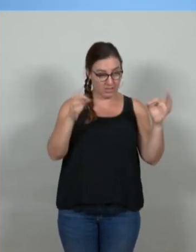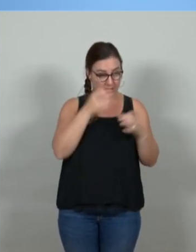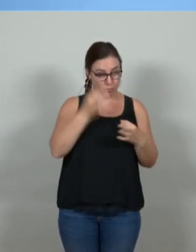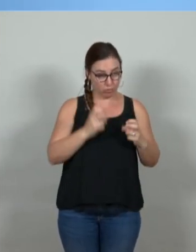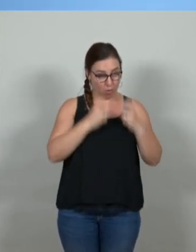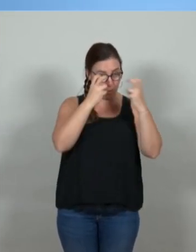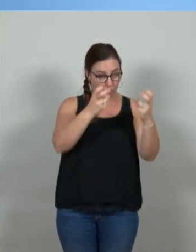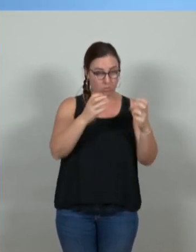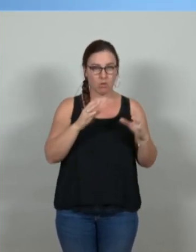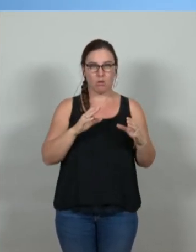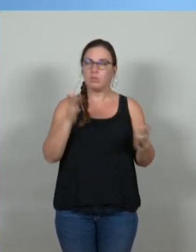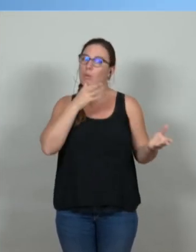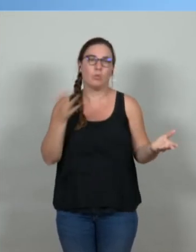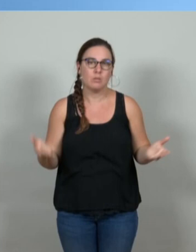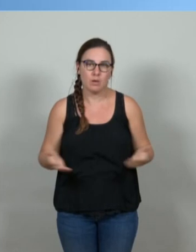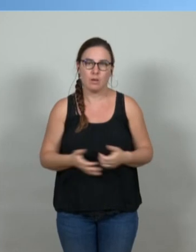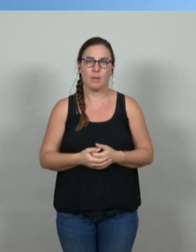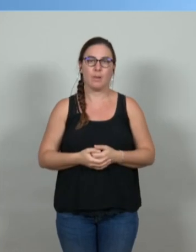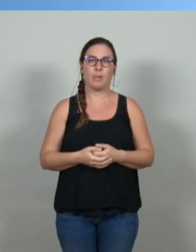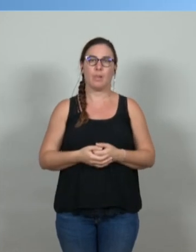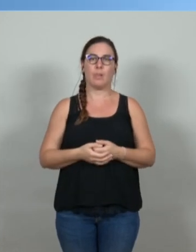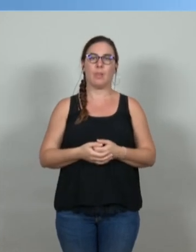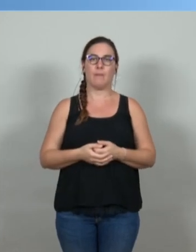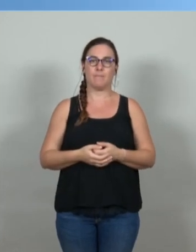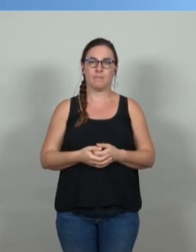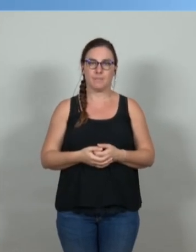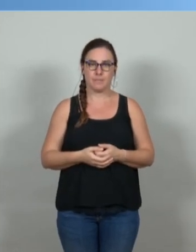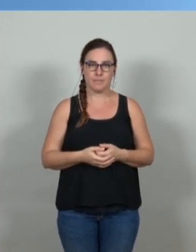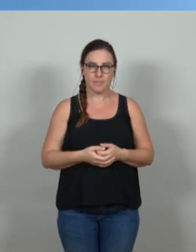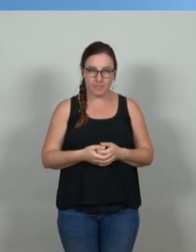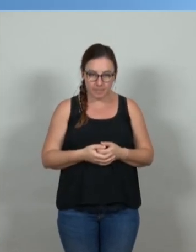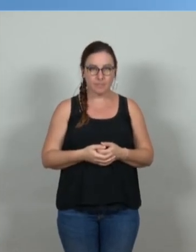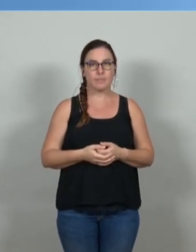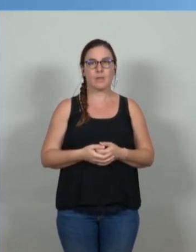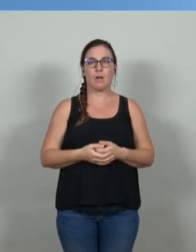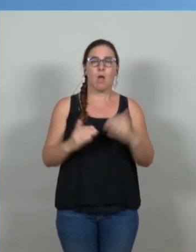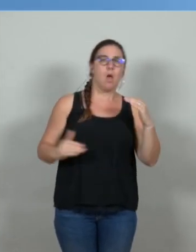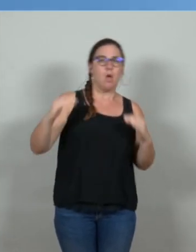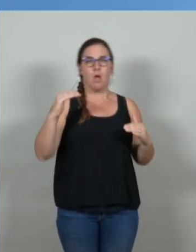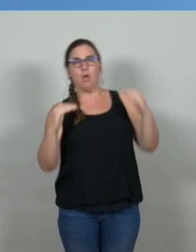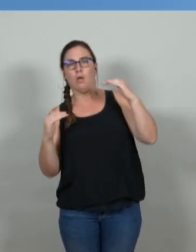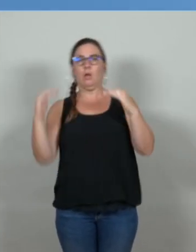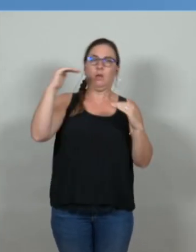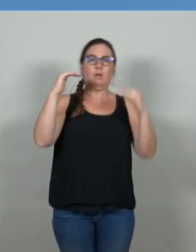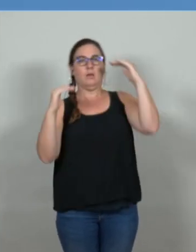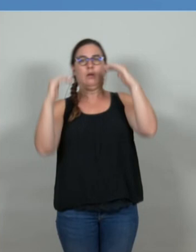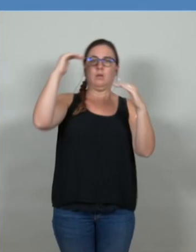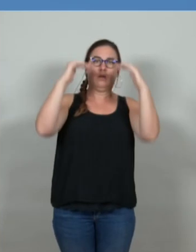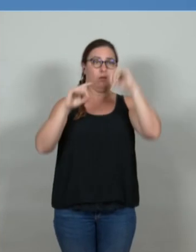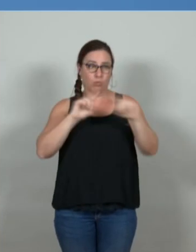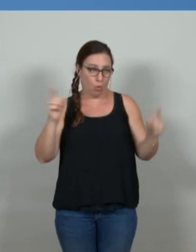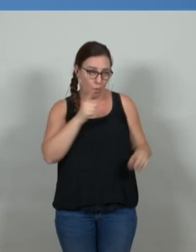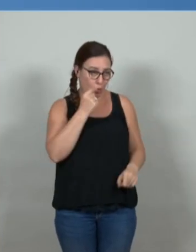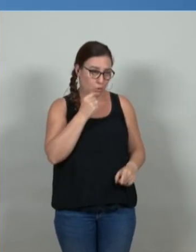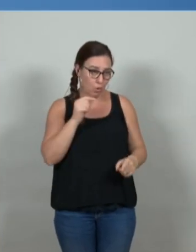point d'indice des fonctionnaires et on n'est pas sur la surenchère monsieur Carignon on essaye juste de rattraper